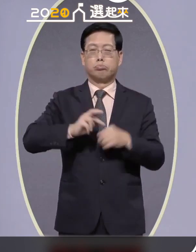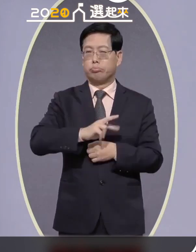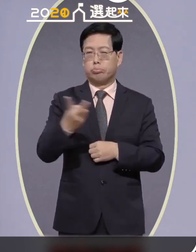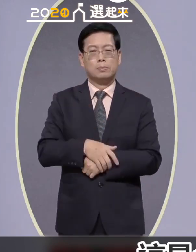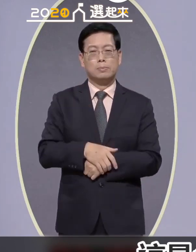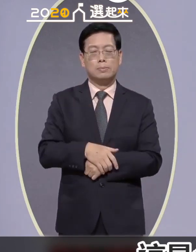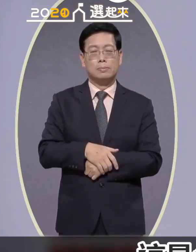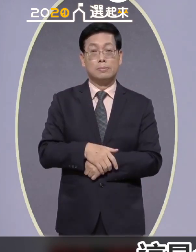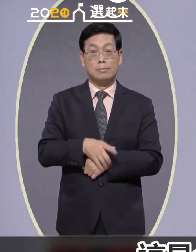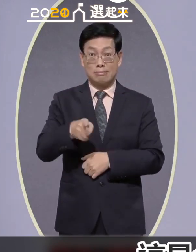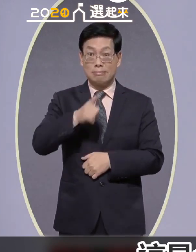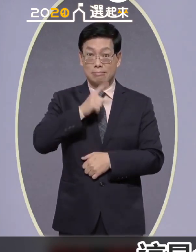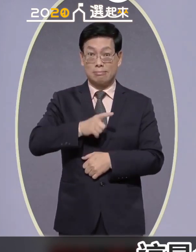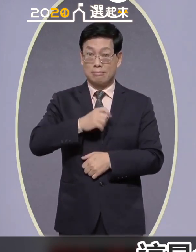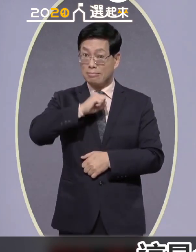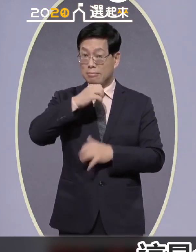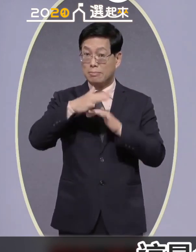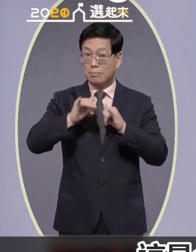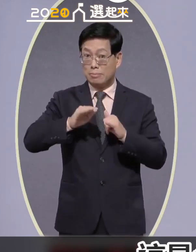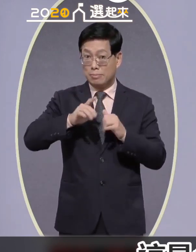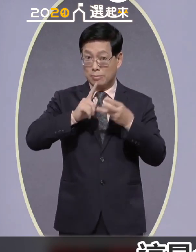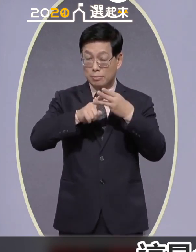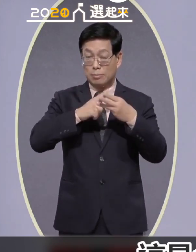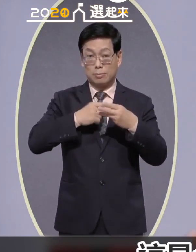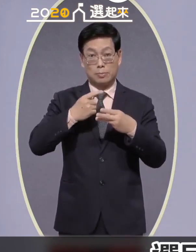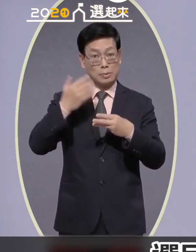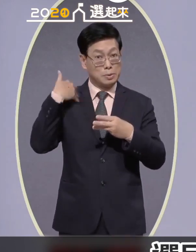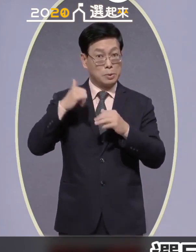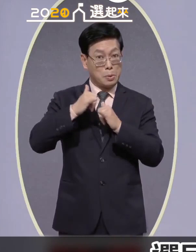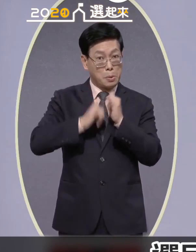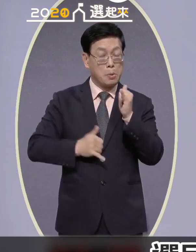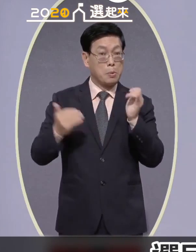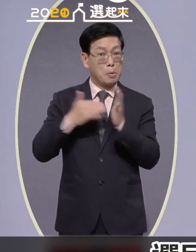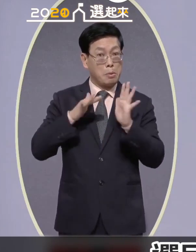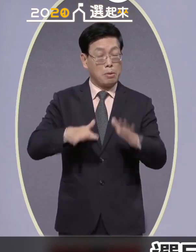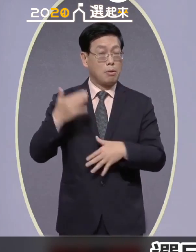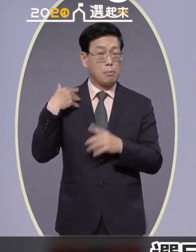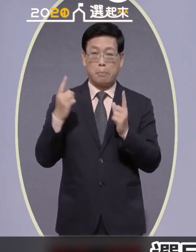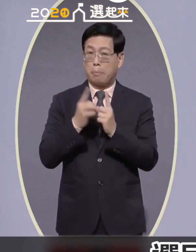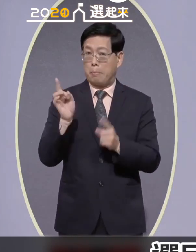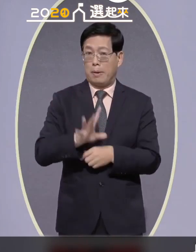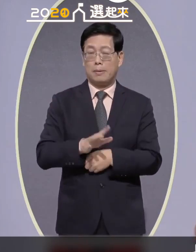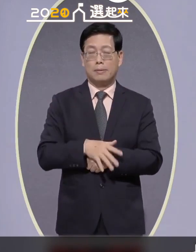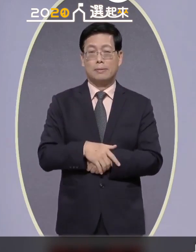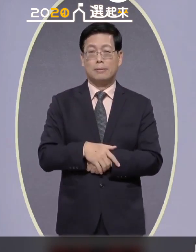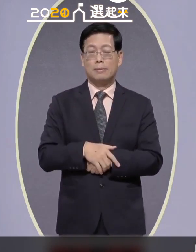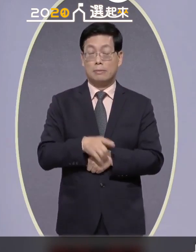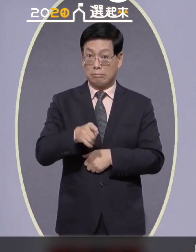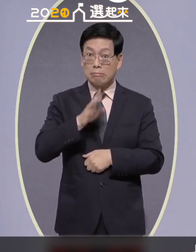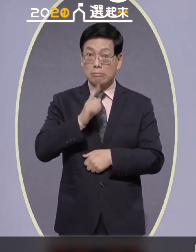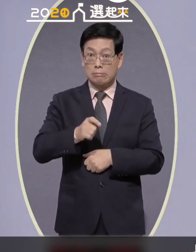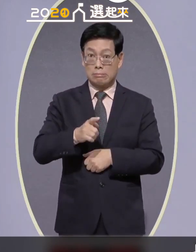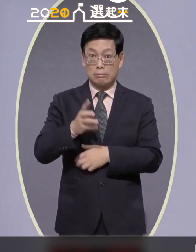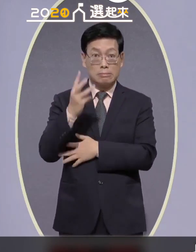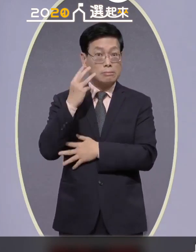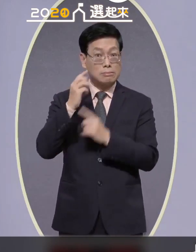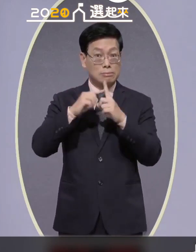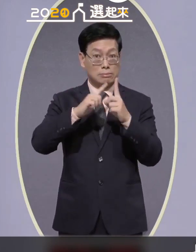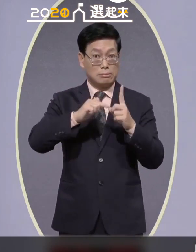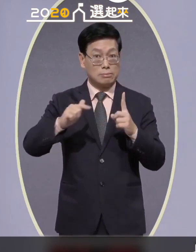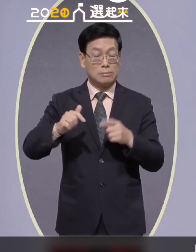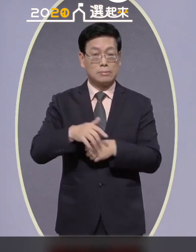统，这是台湾的民主发展的历史上选民从来没有见过的事情，也是一个政治人